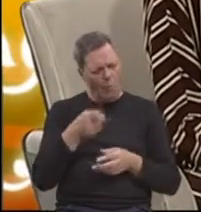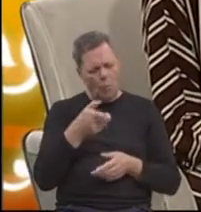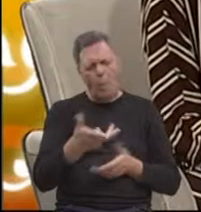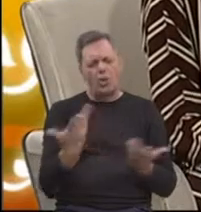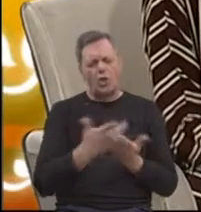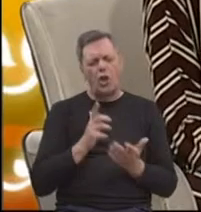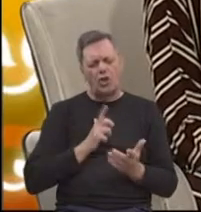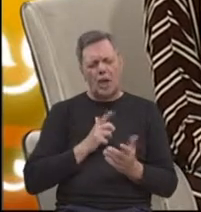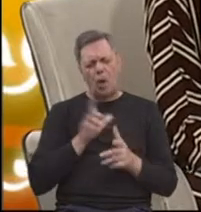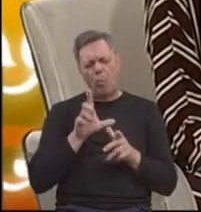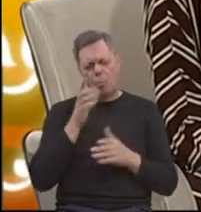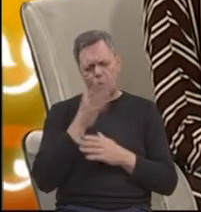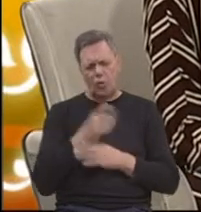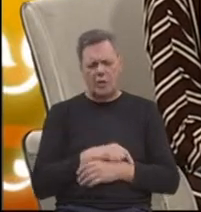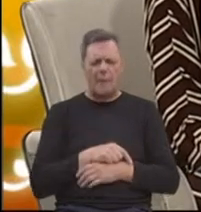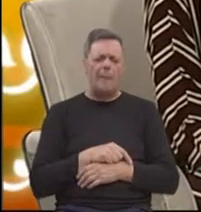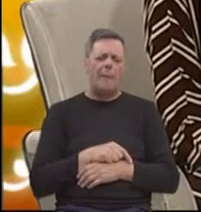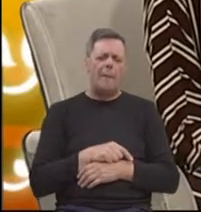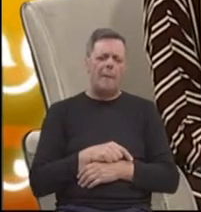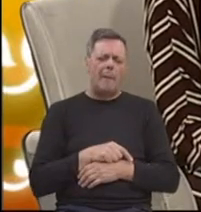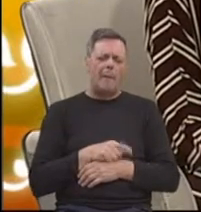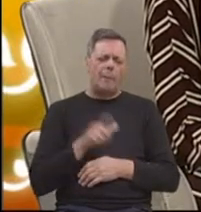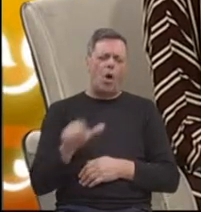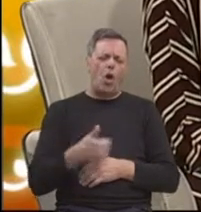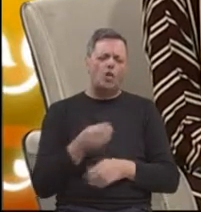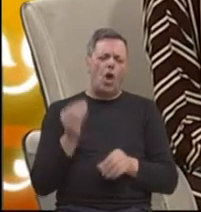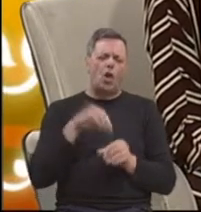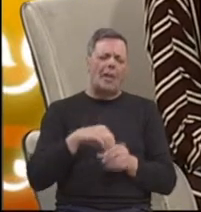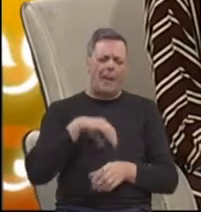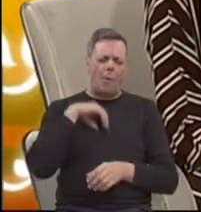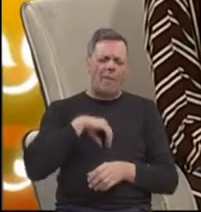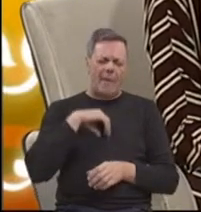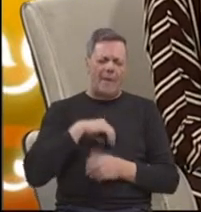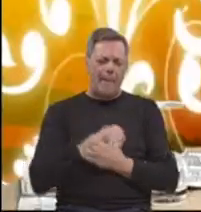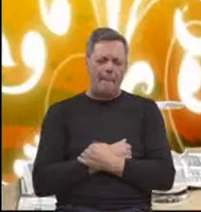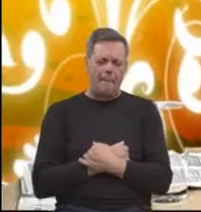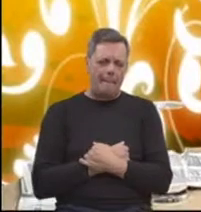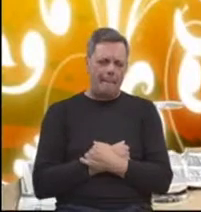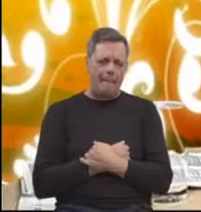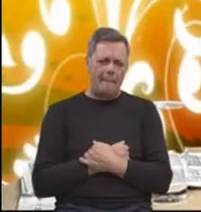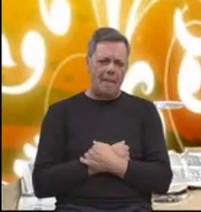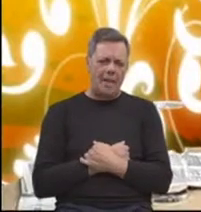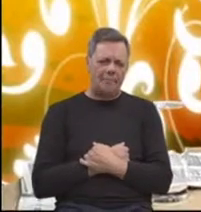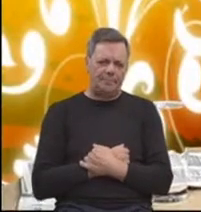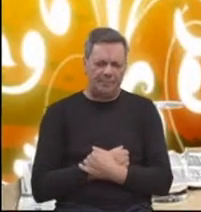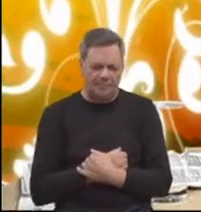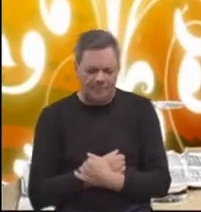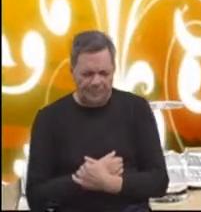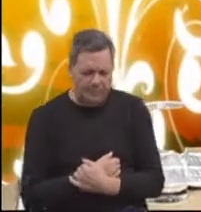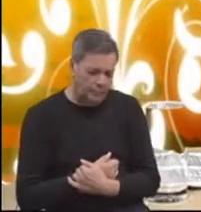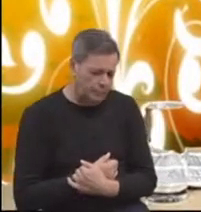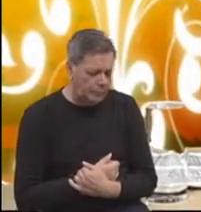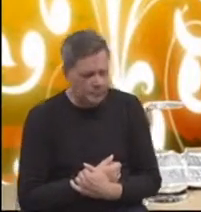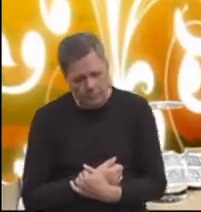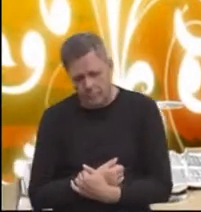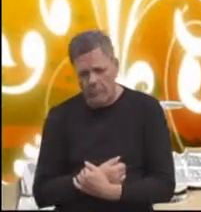budućnosti. Tako da je to još možda i dodatna motivacija za sve one koji se prijavljuju. Vi znate da je to dokazano znanstveno, mi